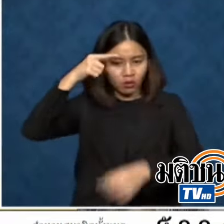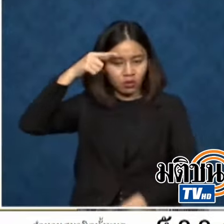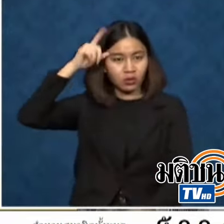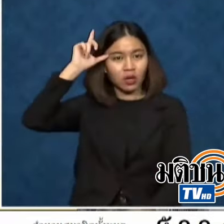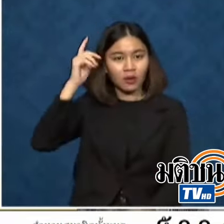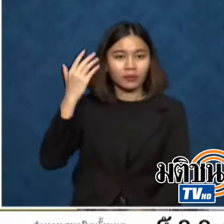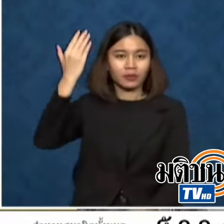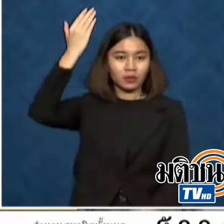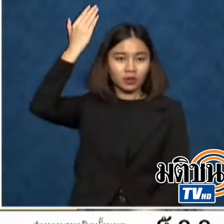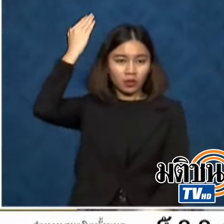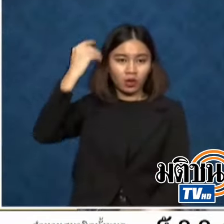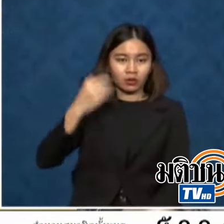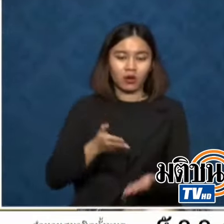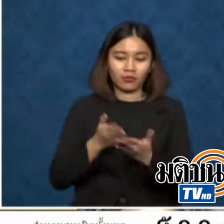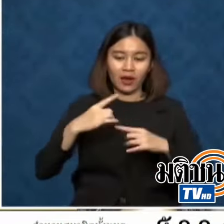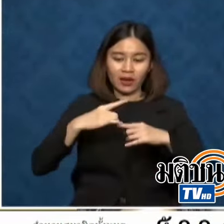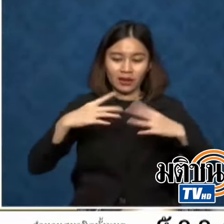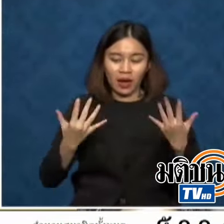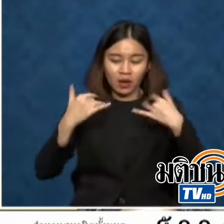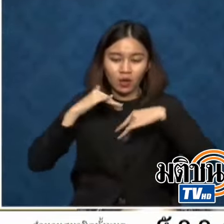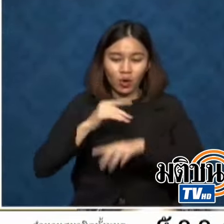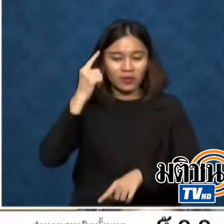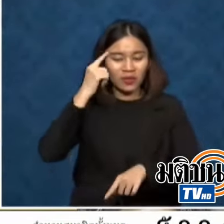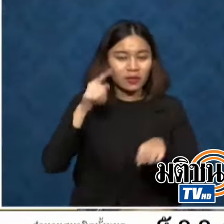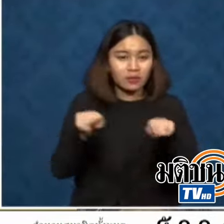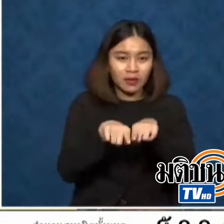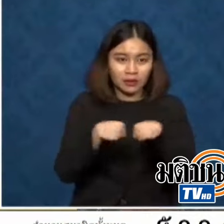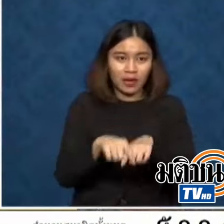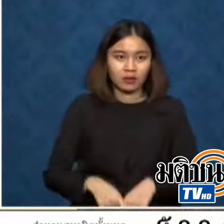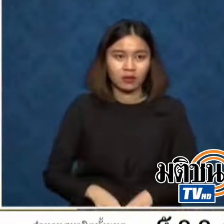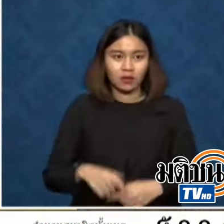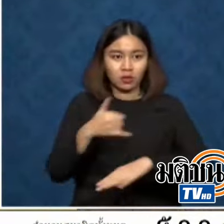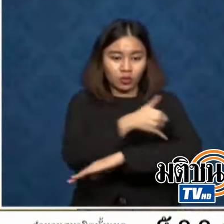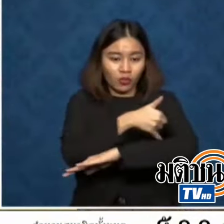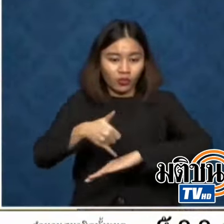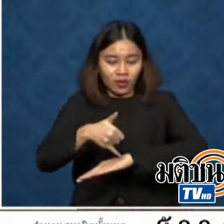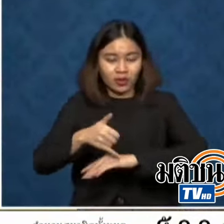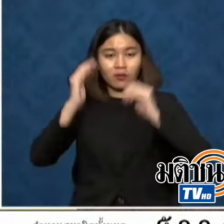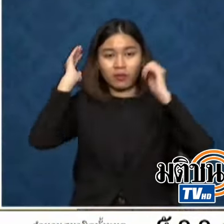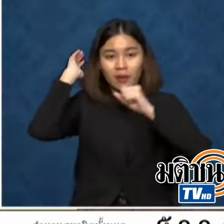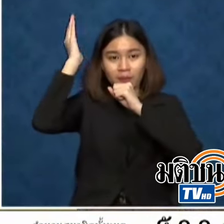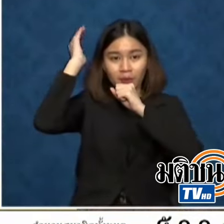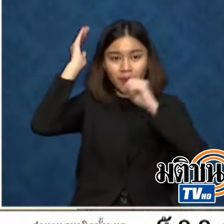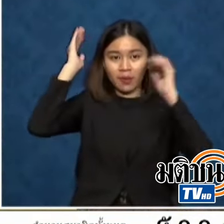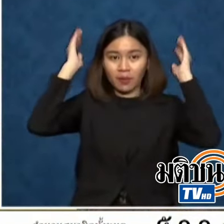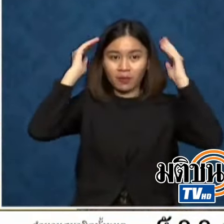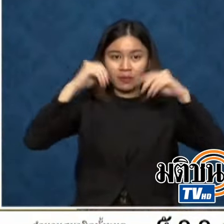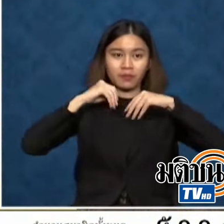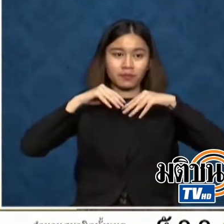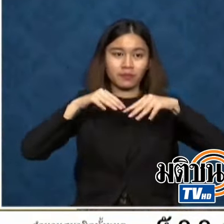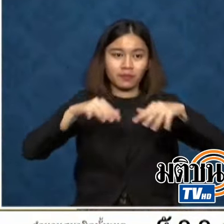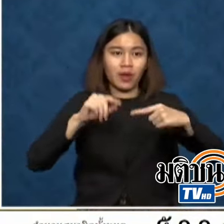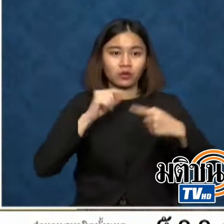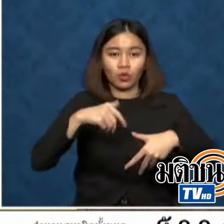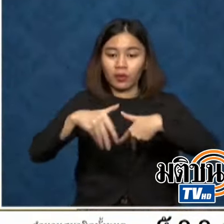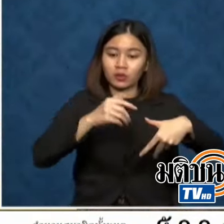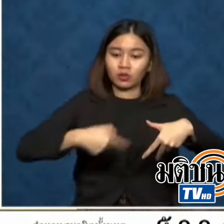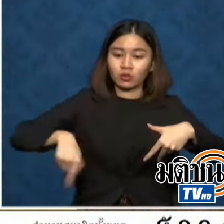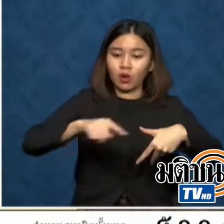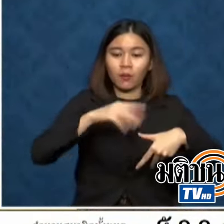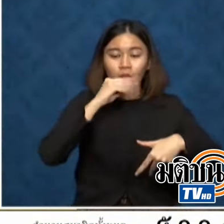แต่ก่อนตอนที่เป็นฝ่ายค้านด้วยกันก็คิดเหมือนกันตอนขึ้นเวทีบตสัญญาก่อนที่จะเป็นสัญญาประชาคมก่อนประชาชนก็พูดเหมือน